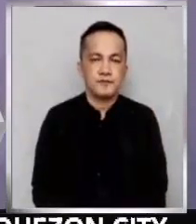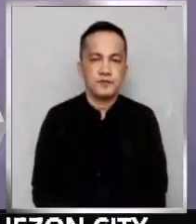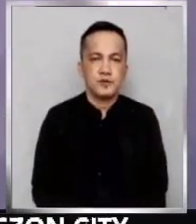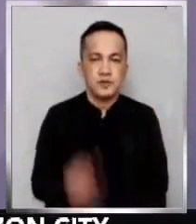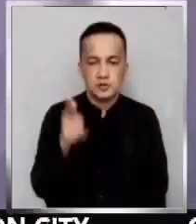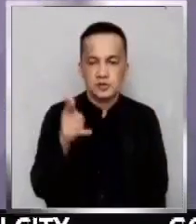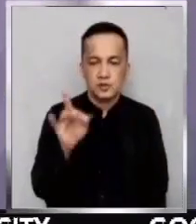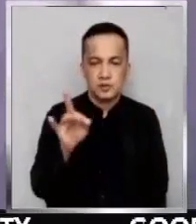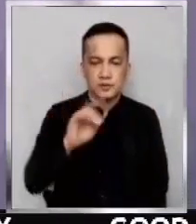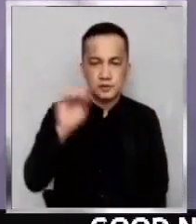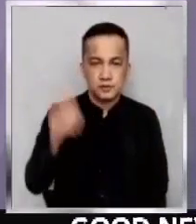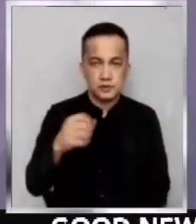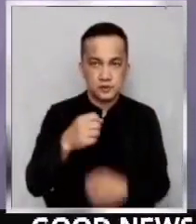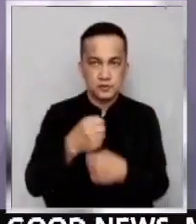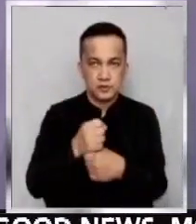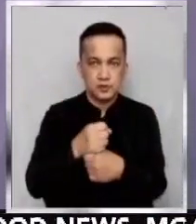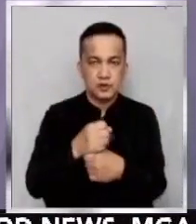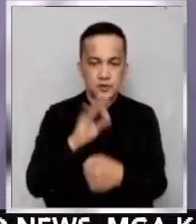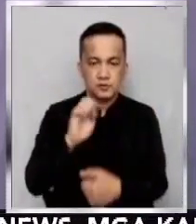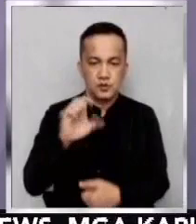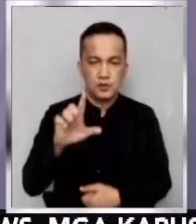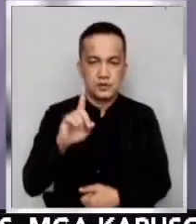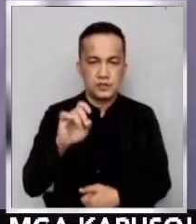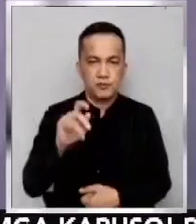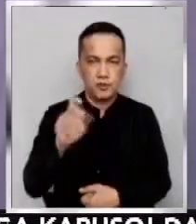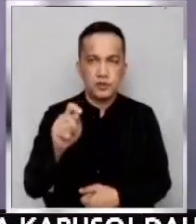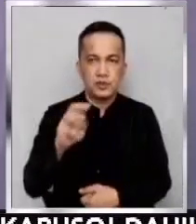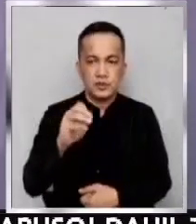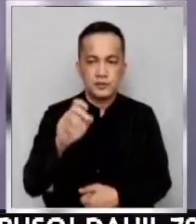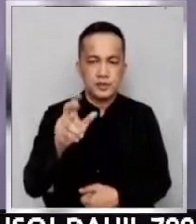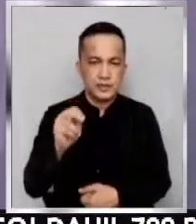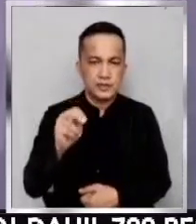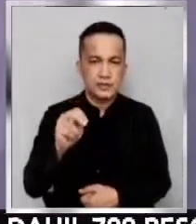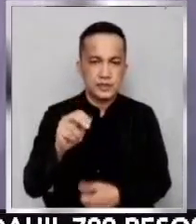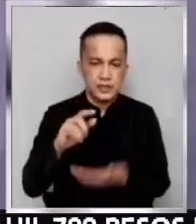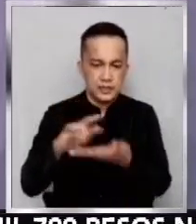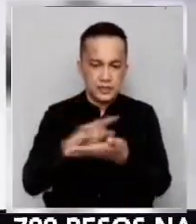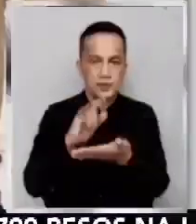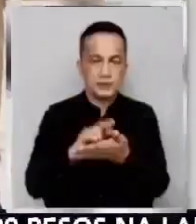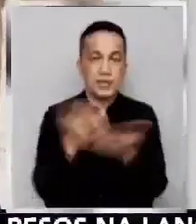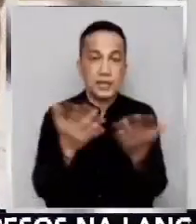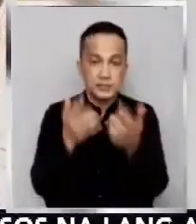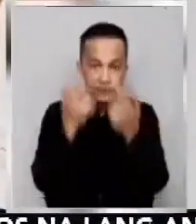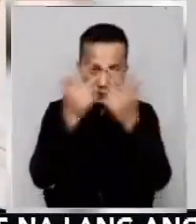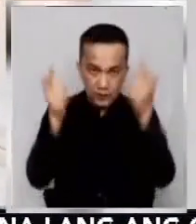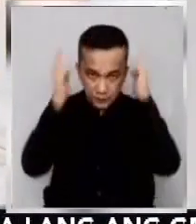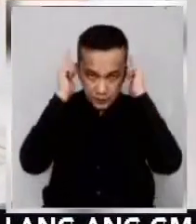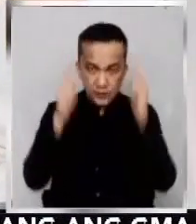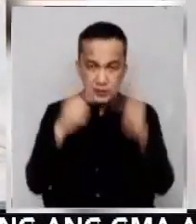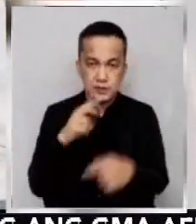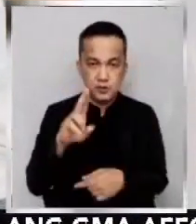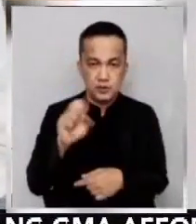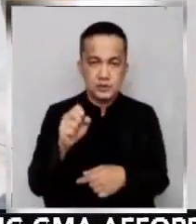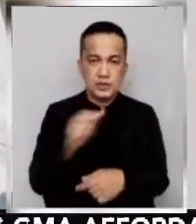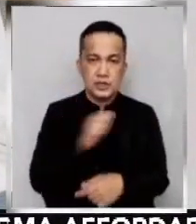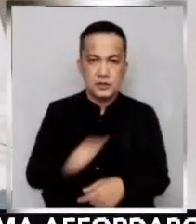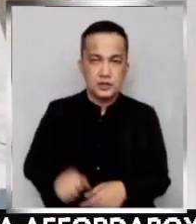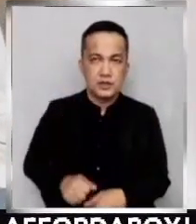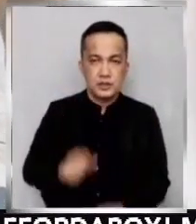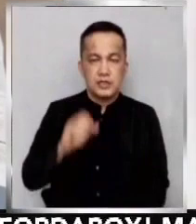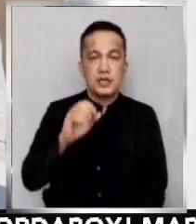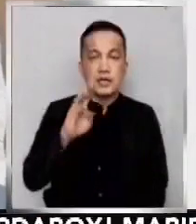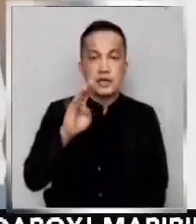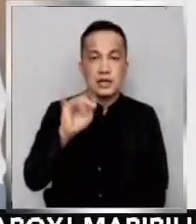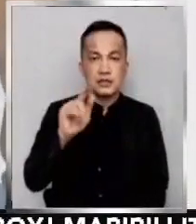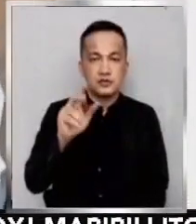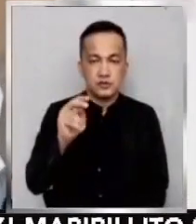28% na nagagawa ang fuel depot sa Mactan Benito Ebuen Airbase sa Lapu-Lapu City. Ayon po ito kay U.S. Ambassador Mary Kay Carlson na